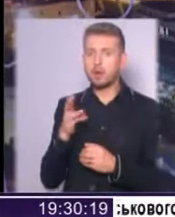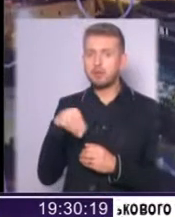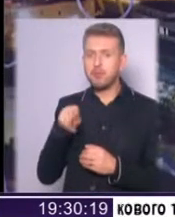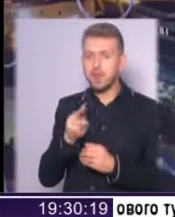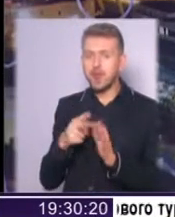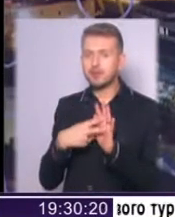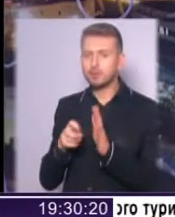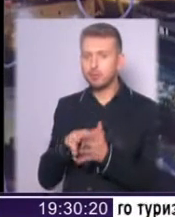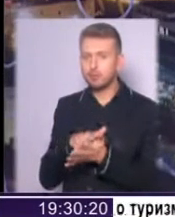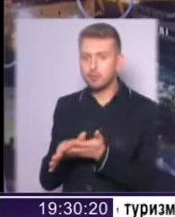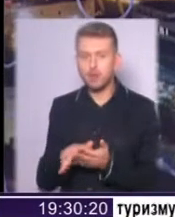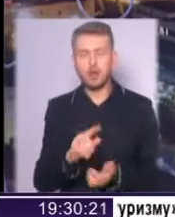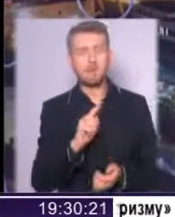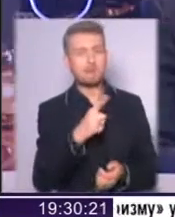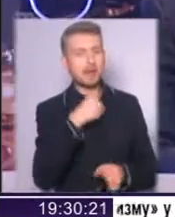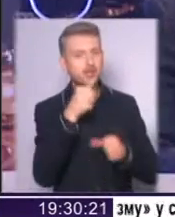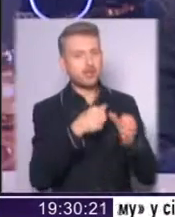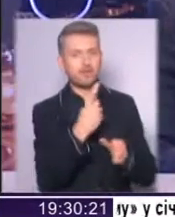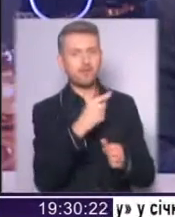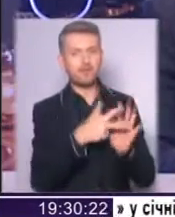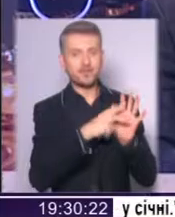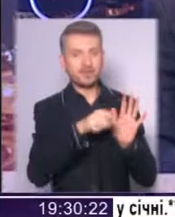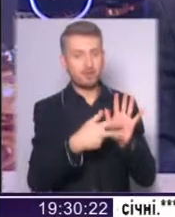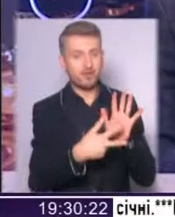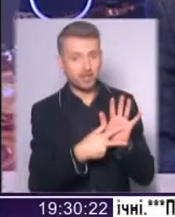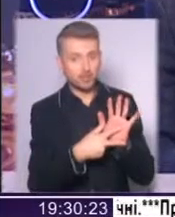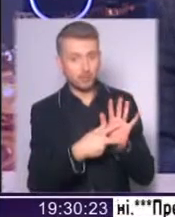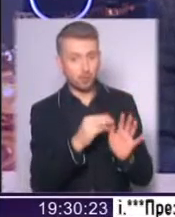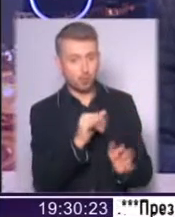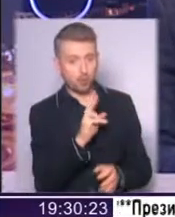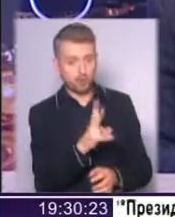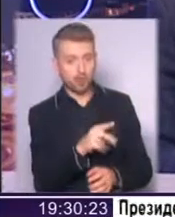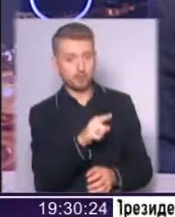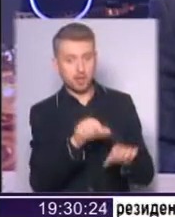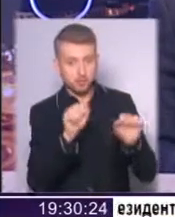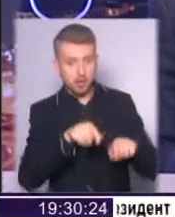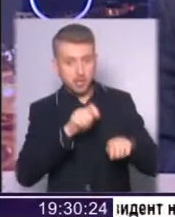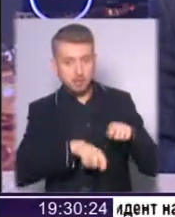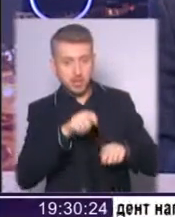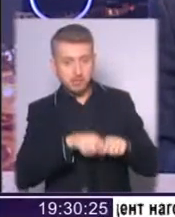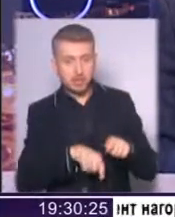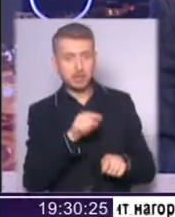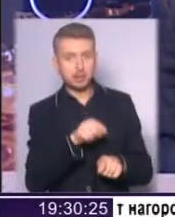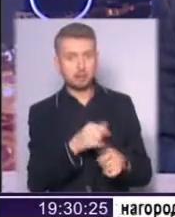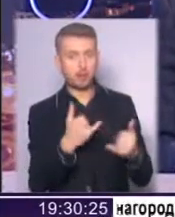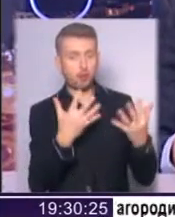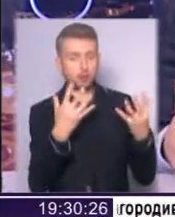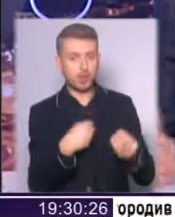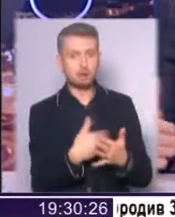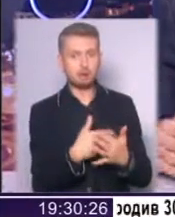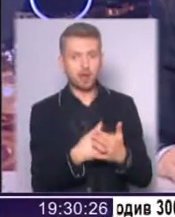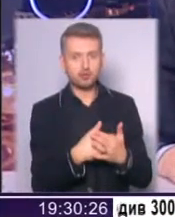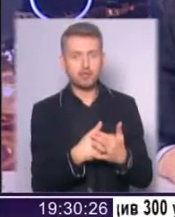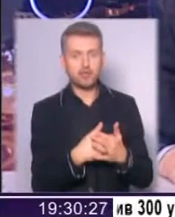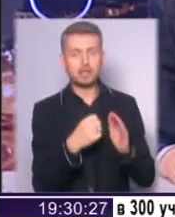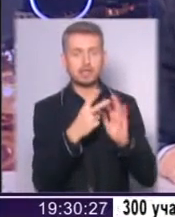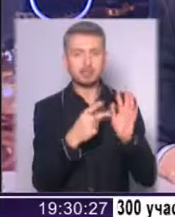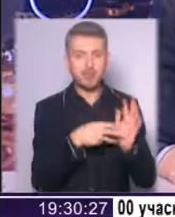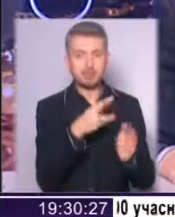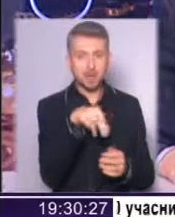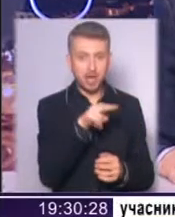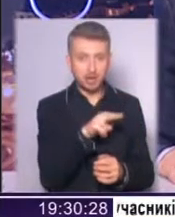17 мільярдів кредиту. Це майже 30 мільярдів. Ми не отримали ще всі 17. Почекайте, ми отримали... Там по транчах можна